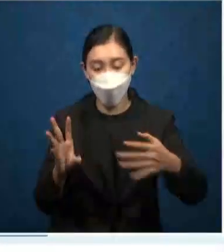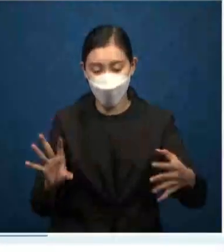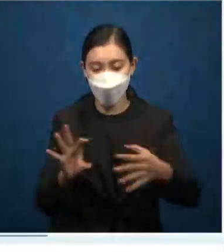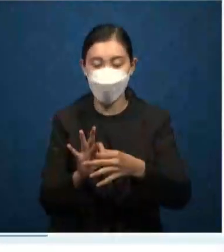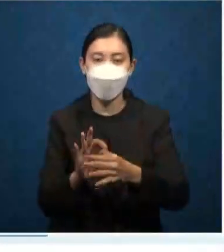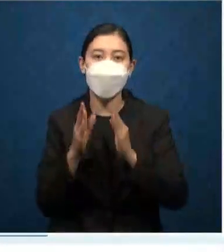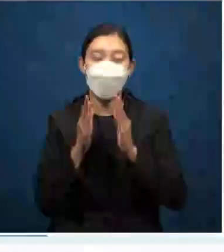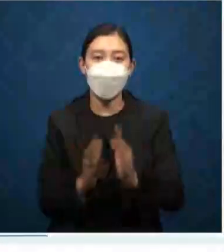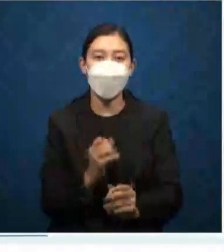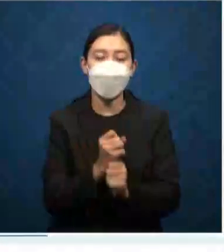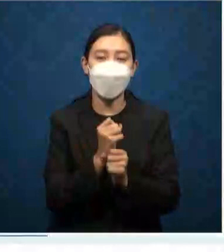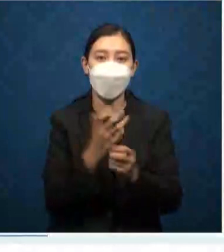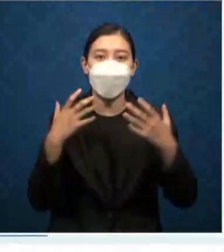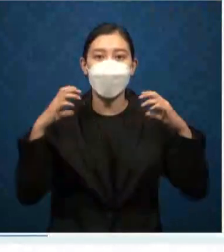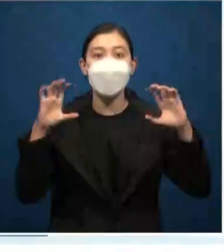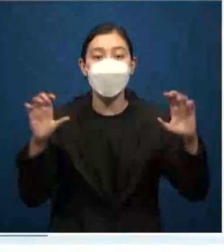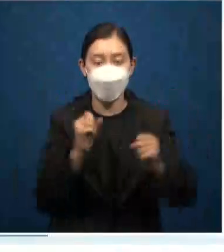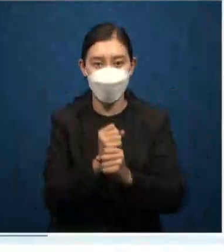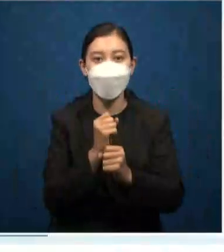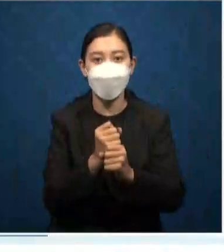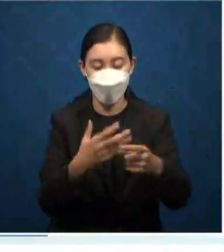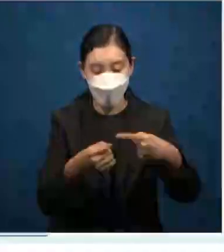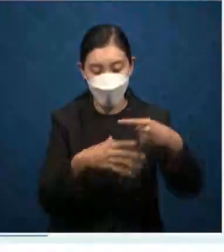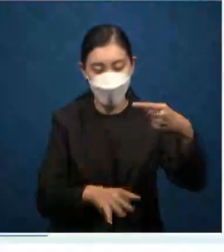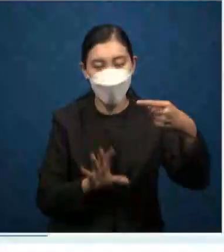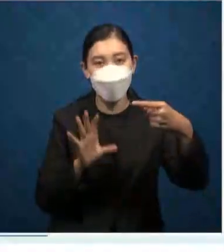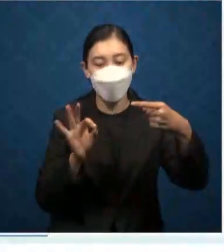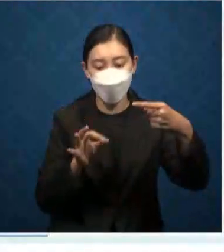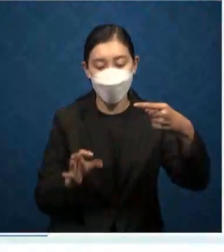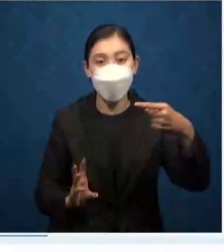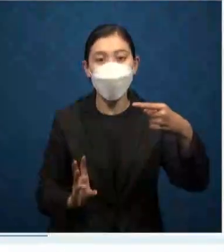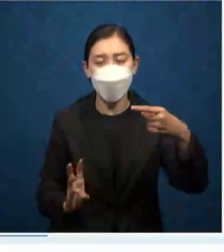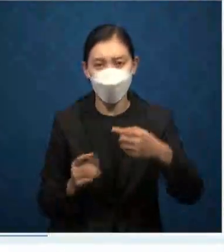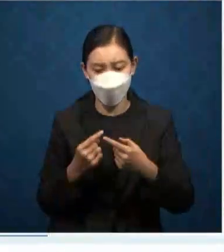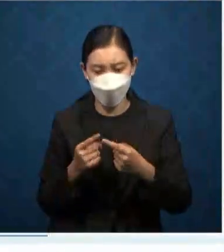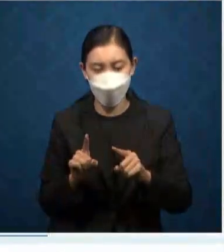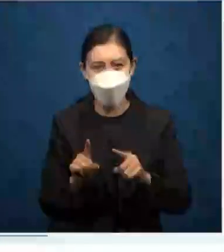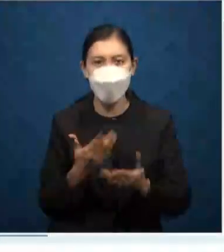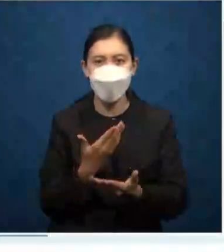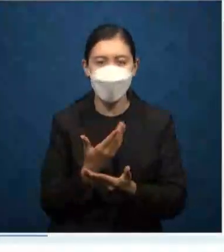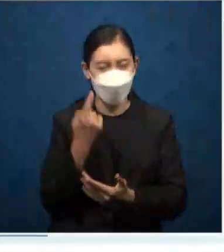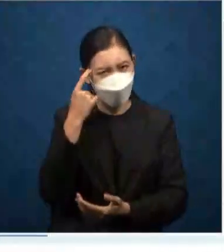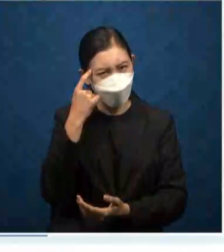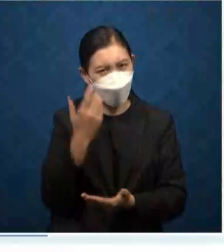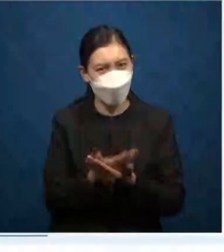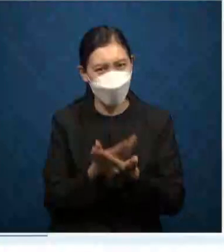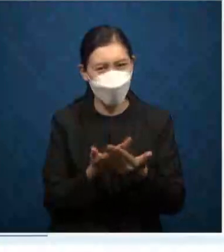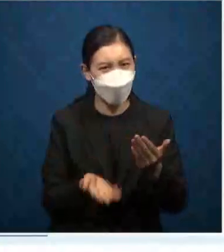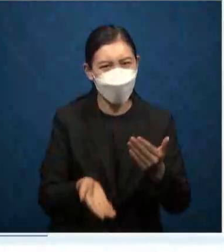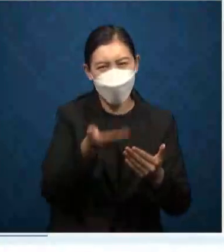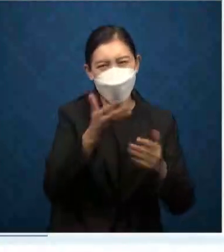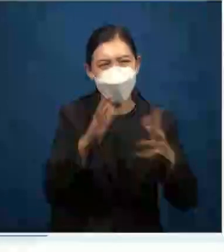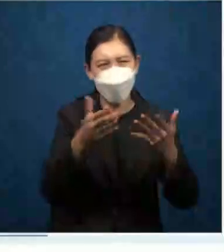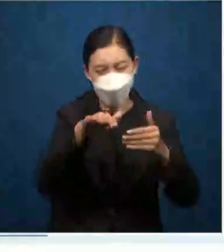านบุคลากรของรัฐที่ผูกพันตามกฎหมายไม่มีทางจะลดลงได้เลยและเพิ่มขึ้นเดี๋ยวผมจะให้เห็นตัวเลขนะครับตร